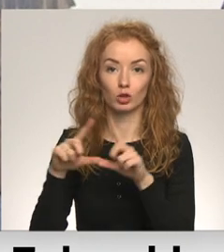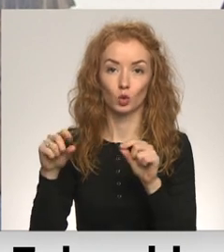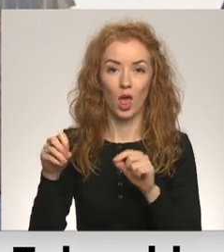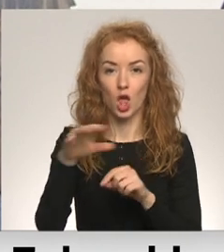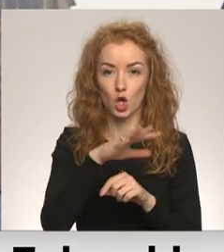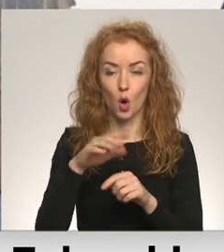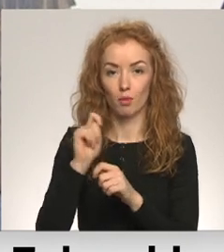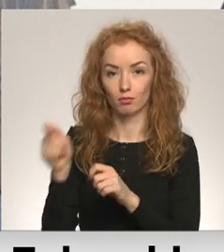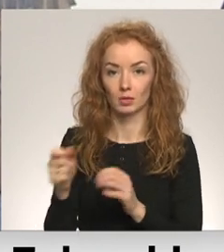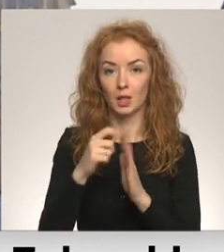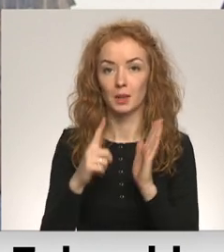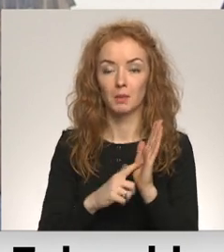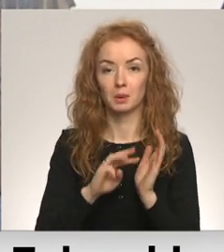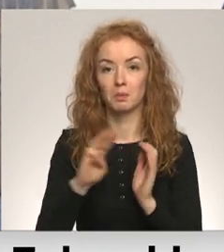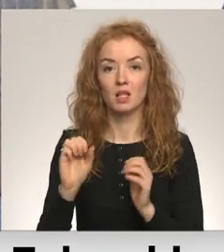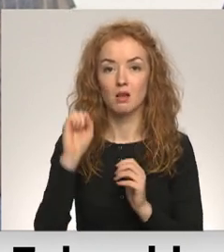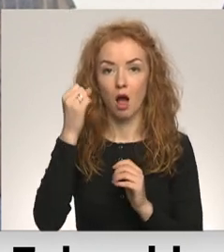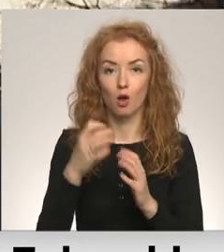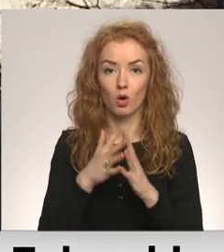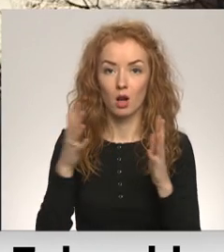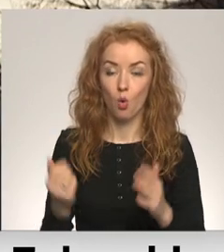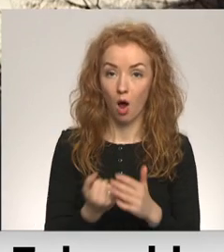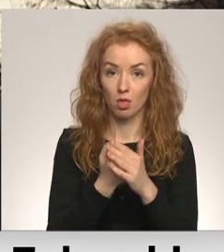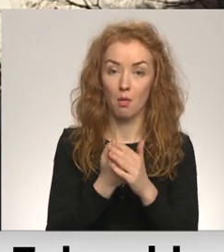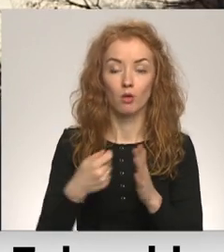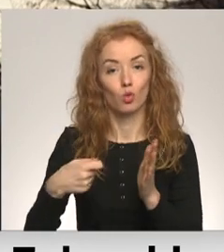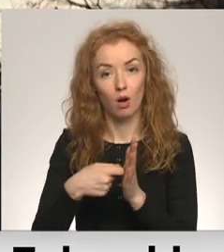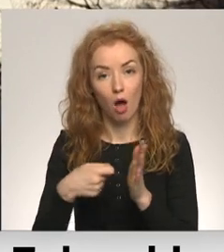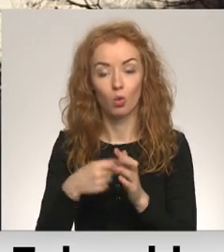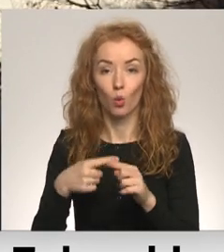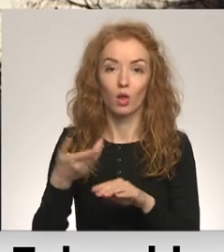17 miljārdu eiro lielu atbalstu grantu un aizdevumu veidā.